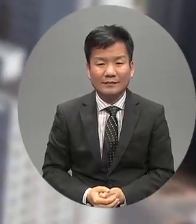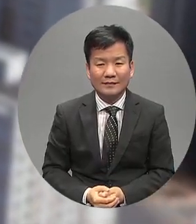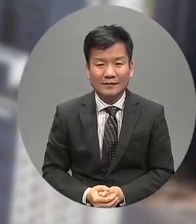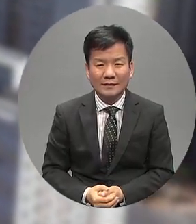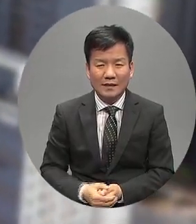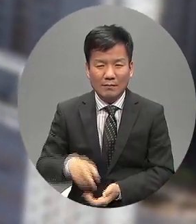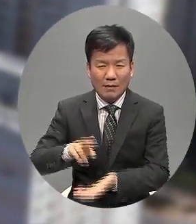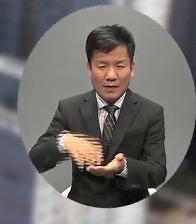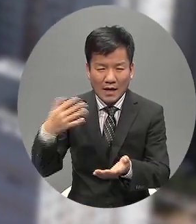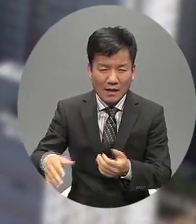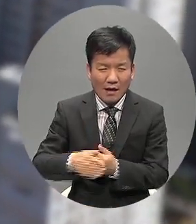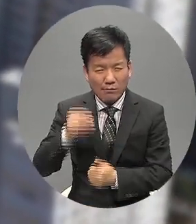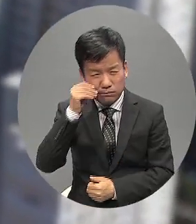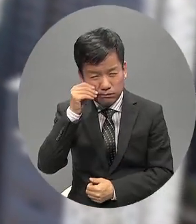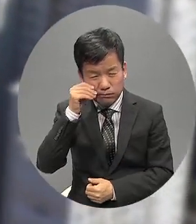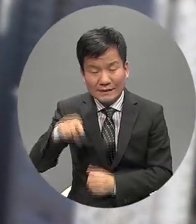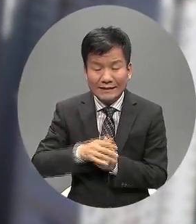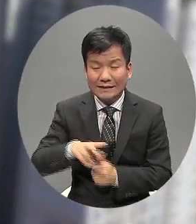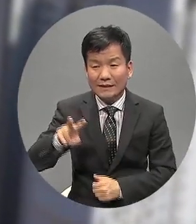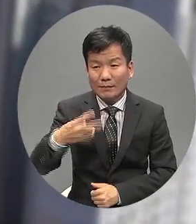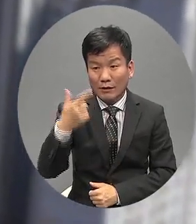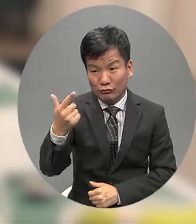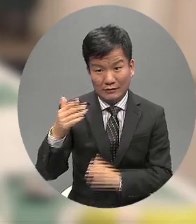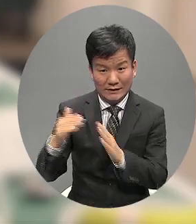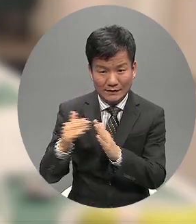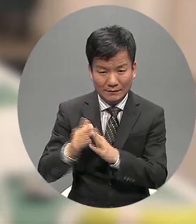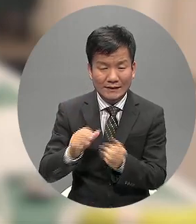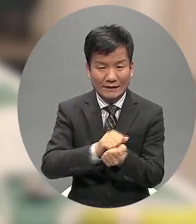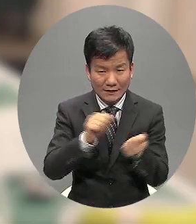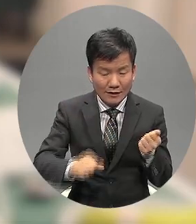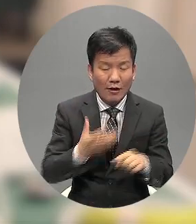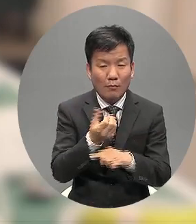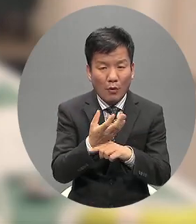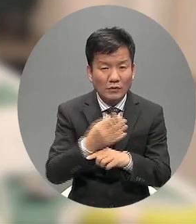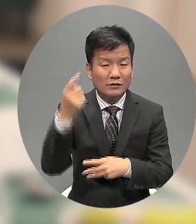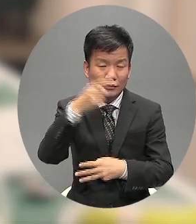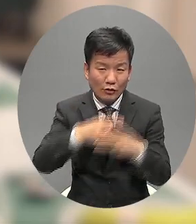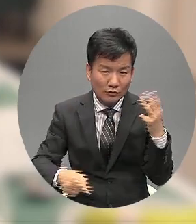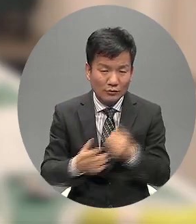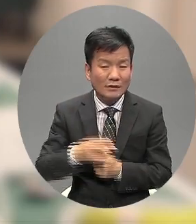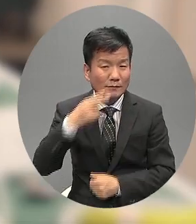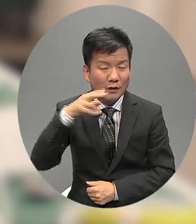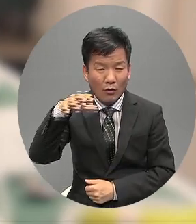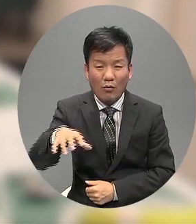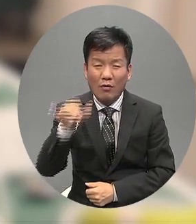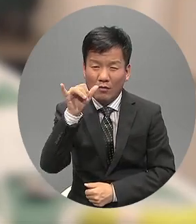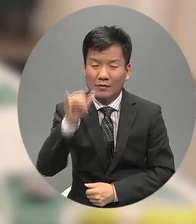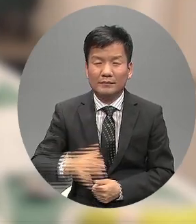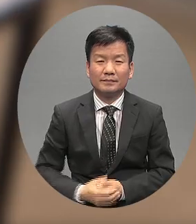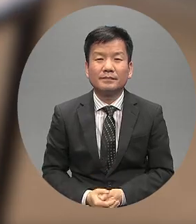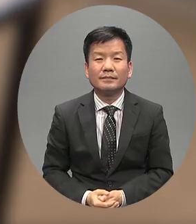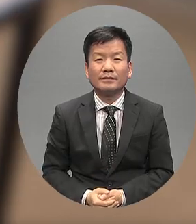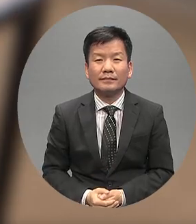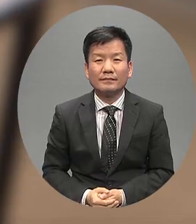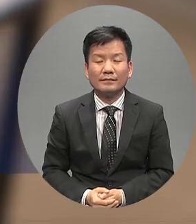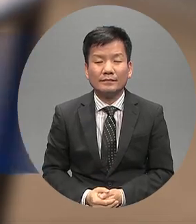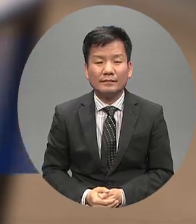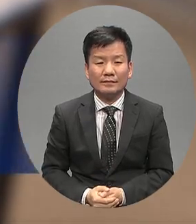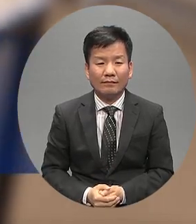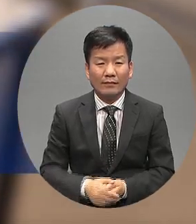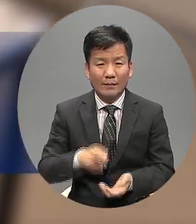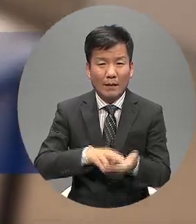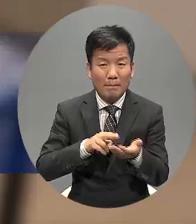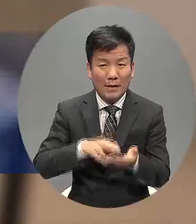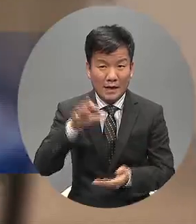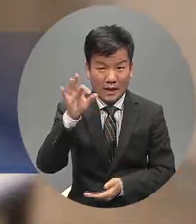악성 미분양인 중공후 미분양은 206가구로 진천과 보은, 청주, 음성에서 발생했습니다. 분양가를